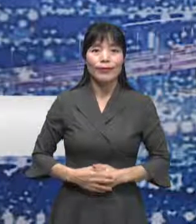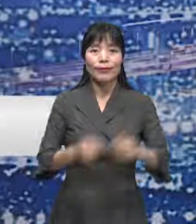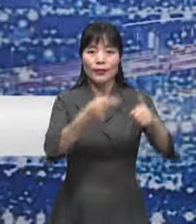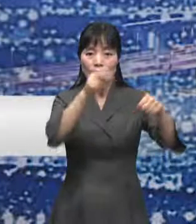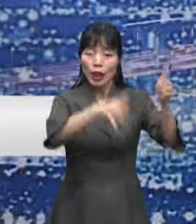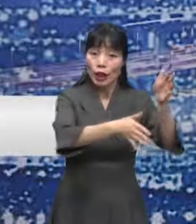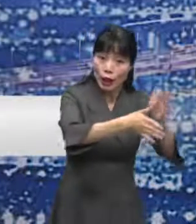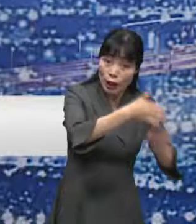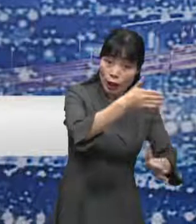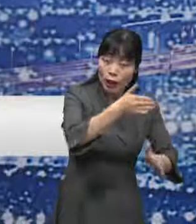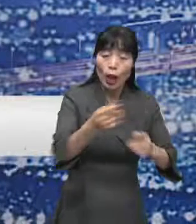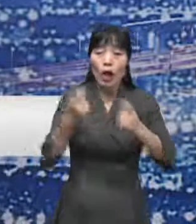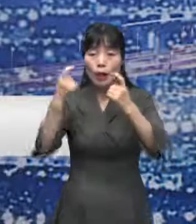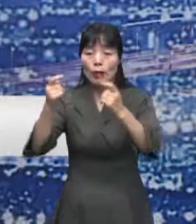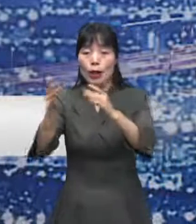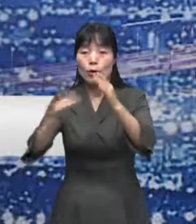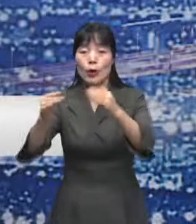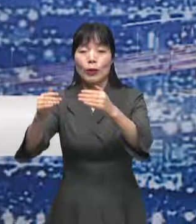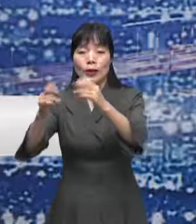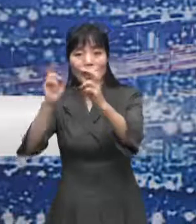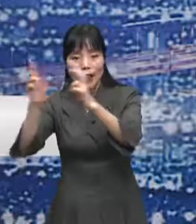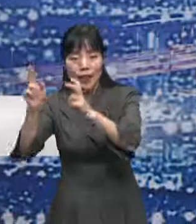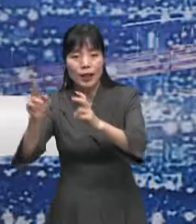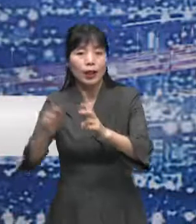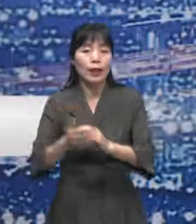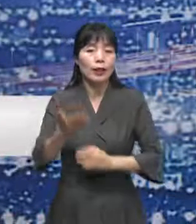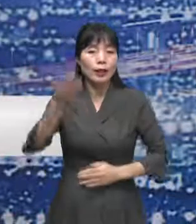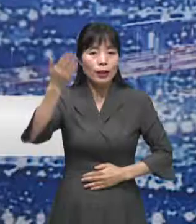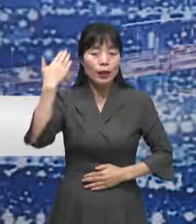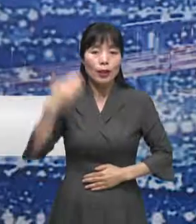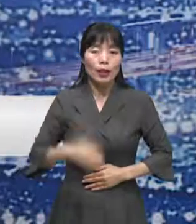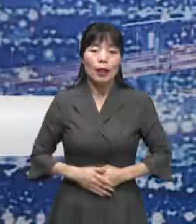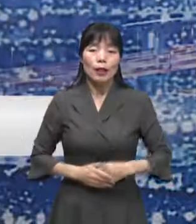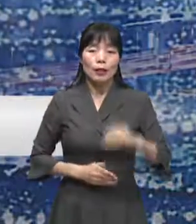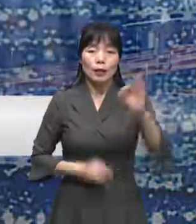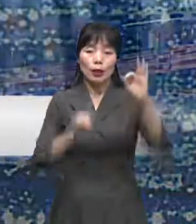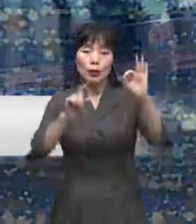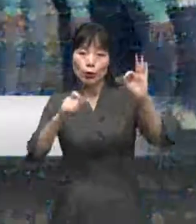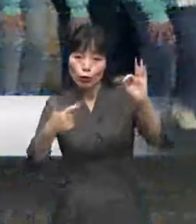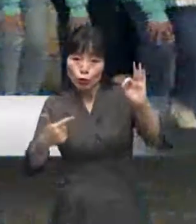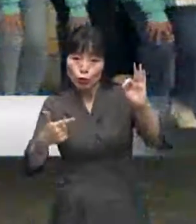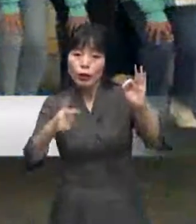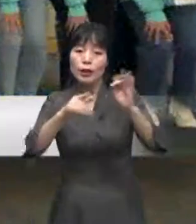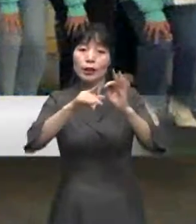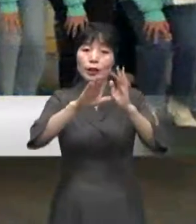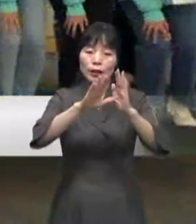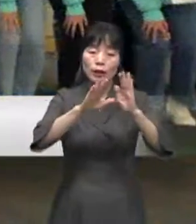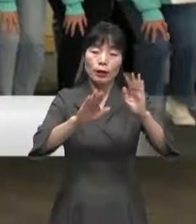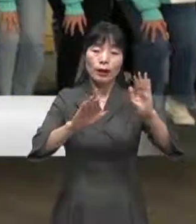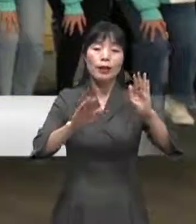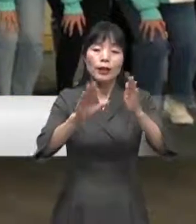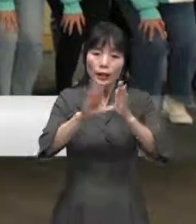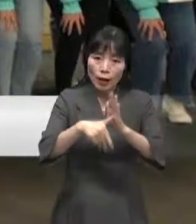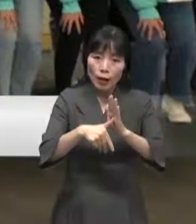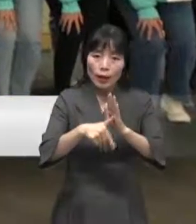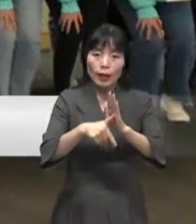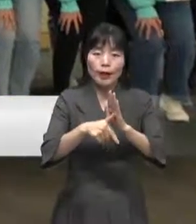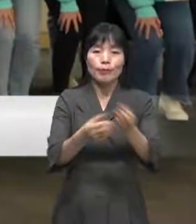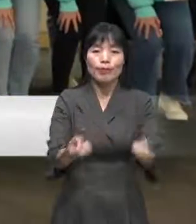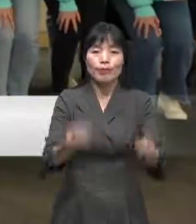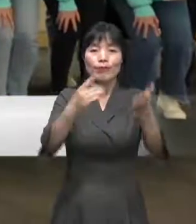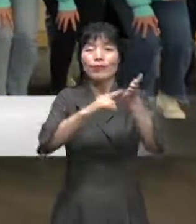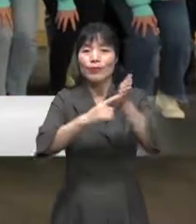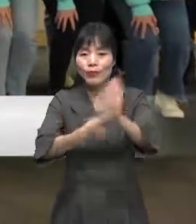인천시와 인천관광공사 가 지난 16일 송도컨벤시아에서 인천역 마이스 리더 5기 발대식 을 개최했습니다